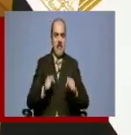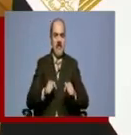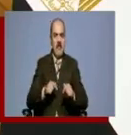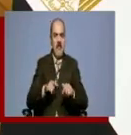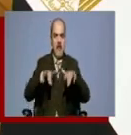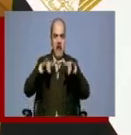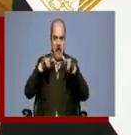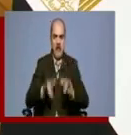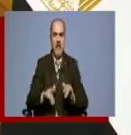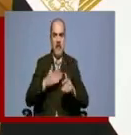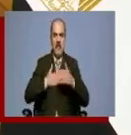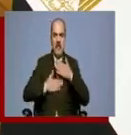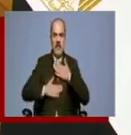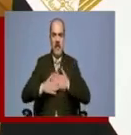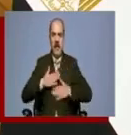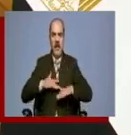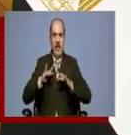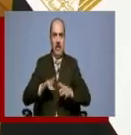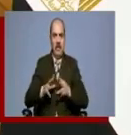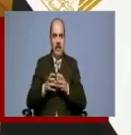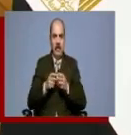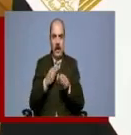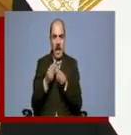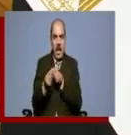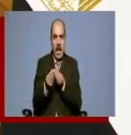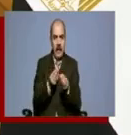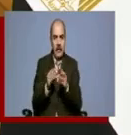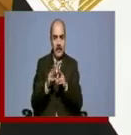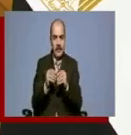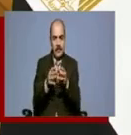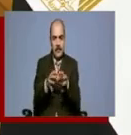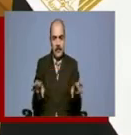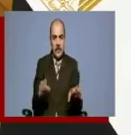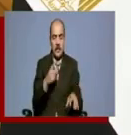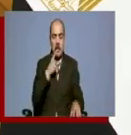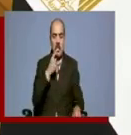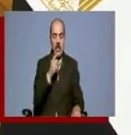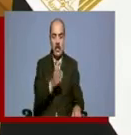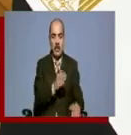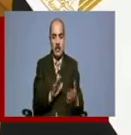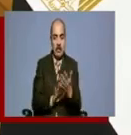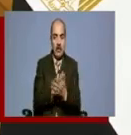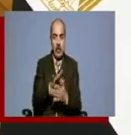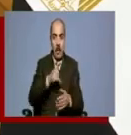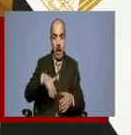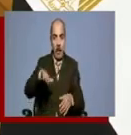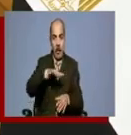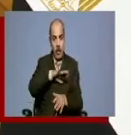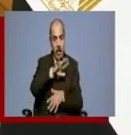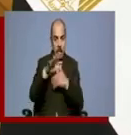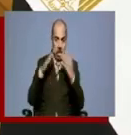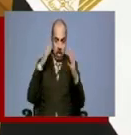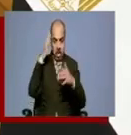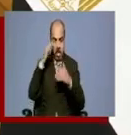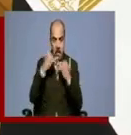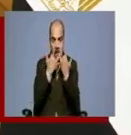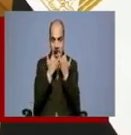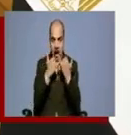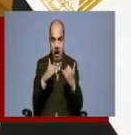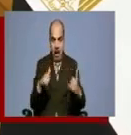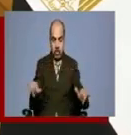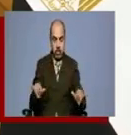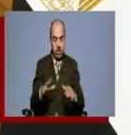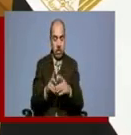حاجه اسمها فلسطين الا مسمى من 7 اكتوبر لمده 13 يوم كل التطبيقات بتتكلم عن فلسطين ده رقم